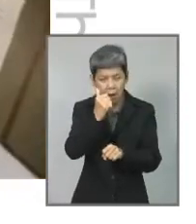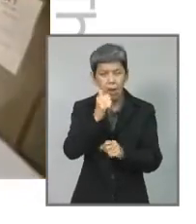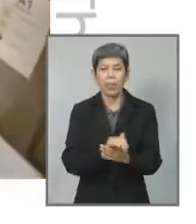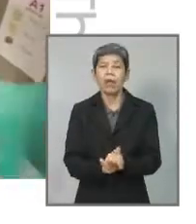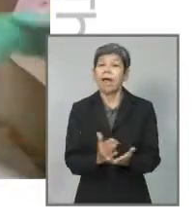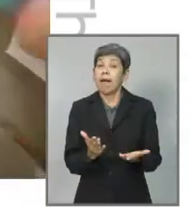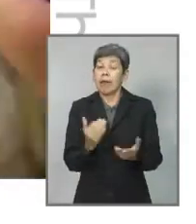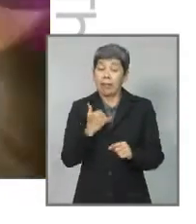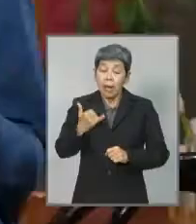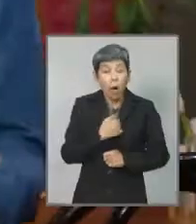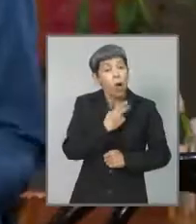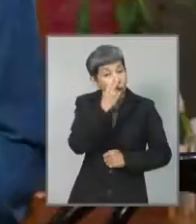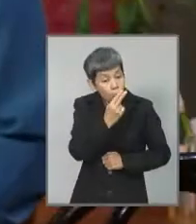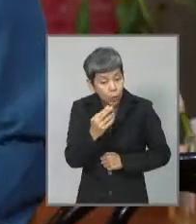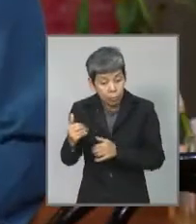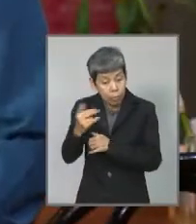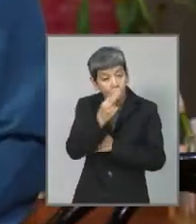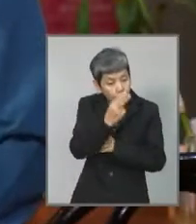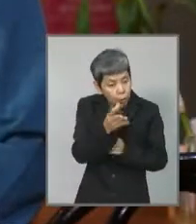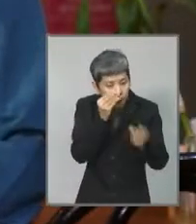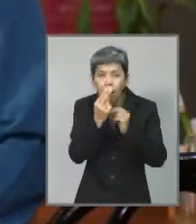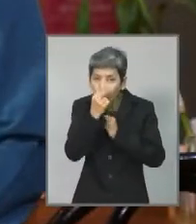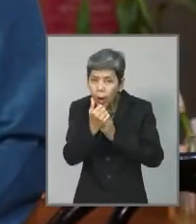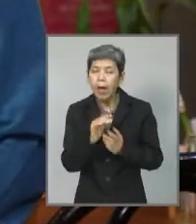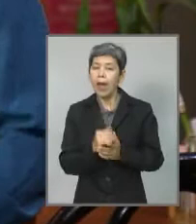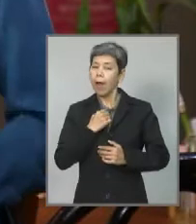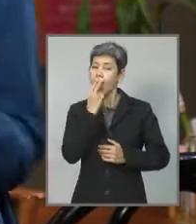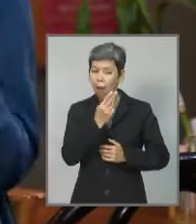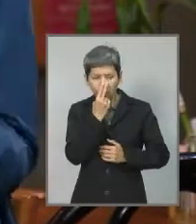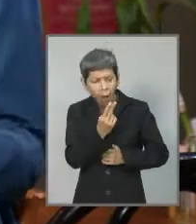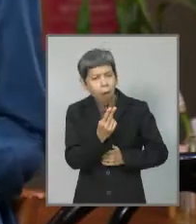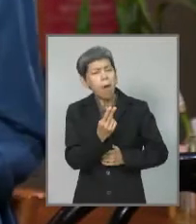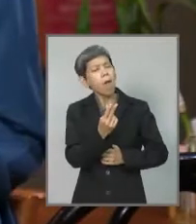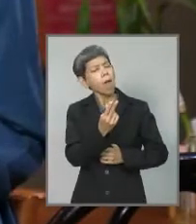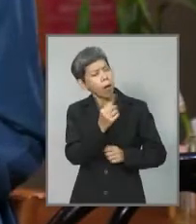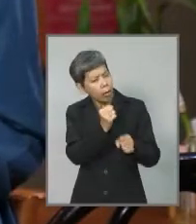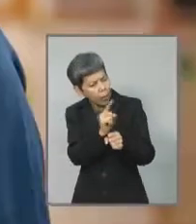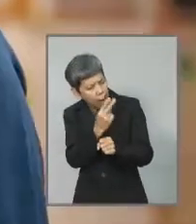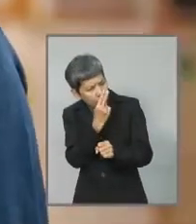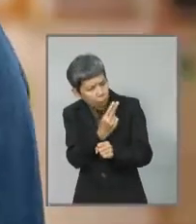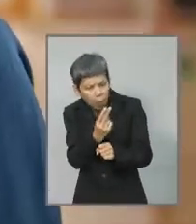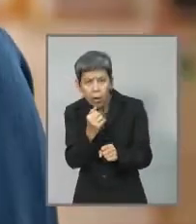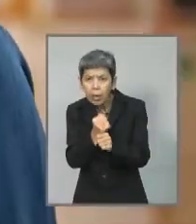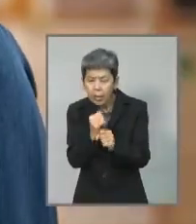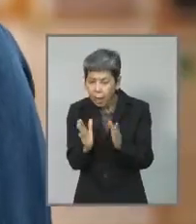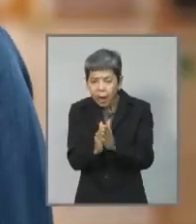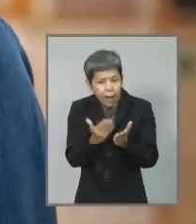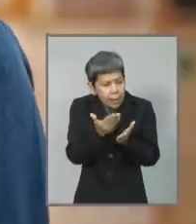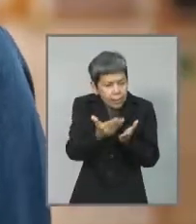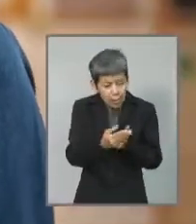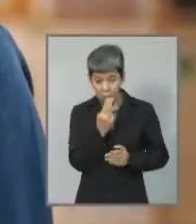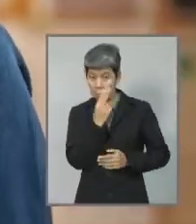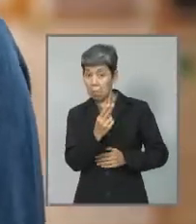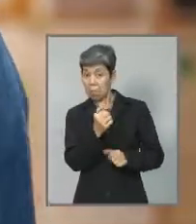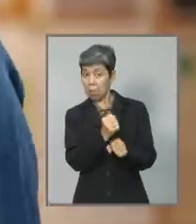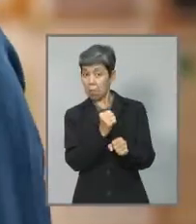อาจจะเข้ามาเยี่ยมชมที่ร้านของเราก็ได้ค่ะเพื่อที่จะได้เห็นและได้สัมผัสจริงๆได้มาเป็นลูกค้าแล้วเห็นว่าพว